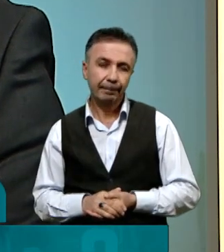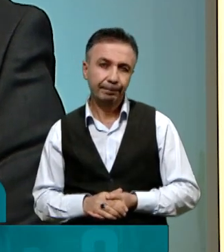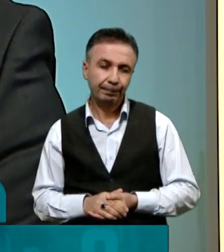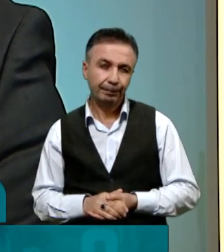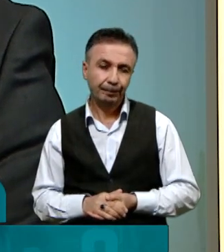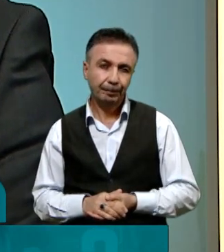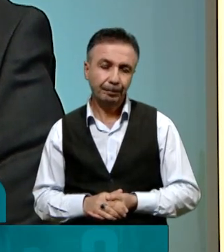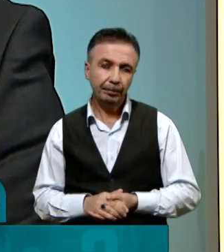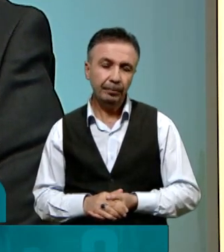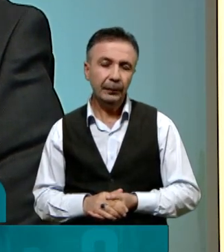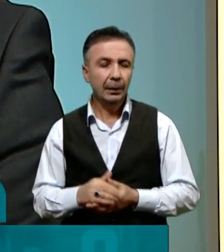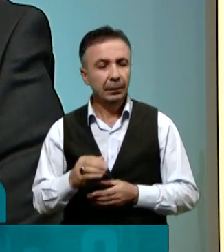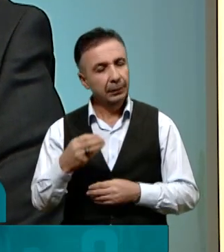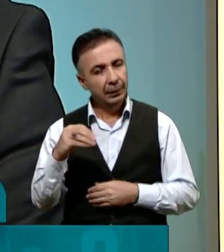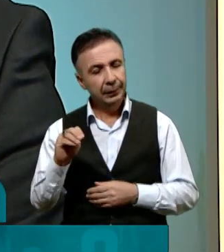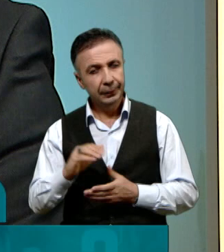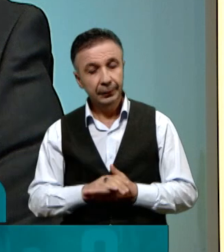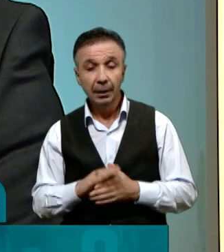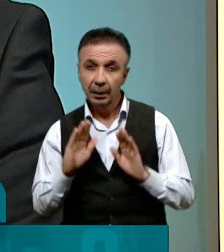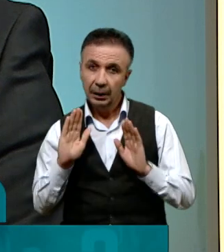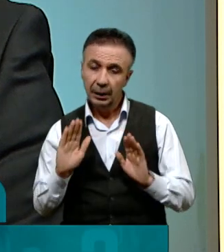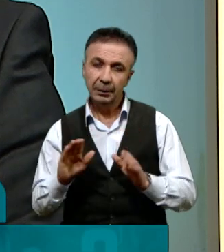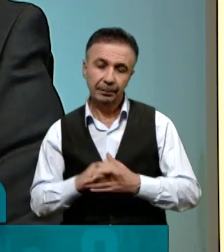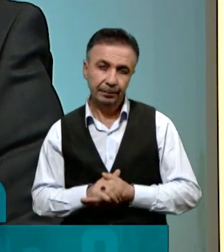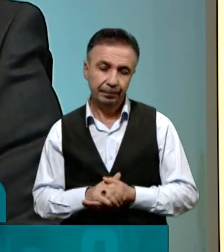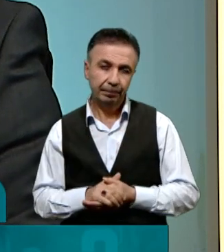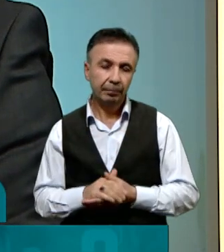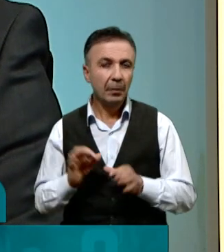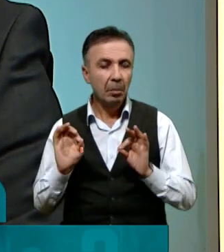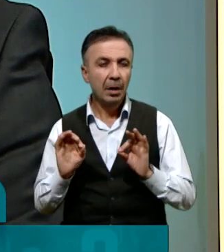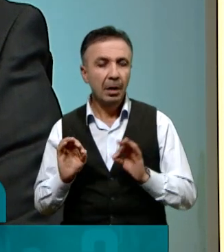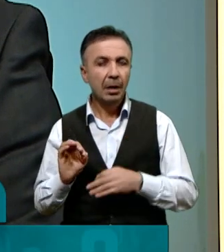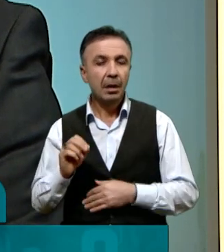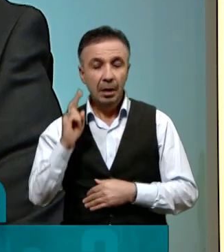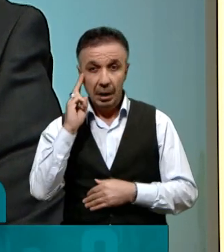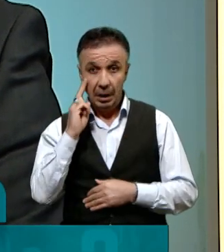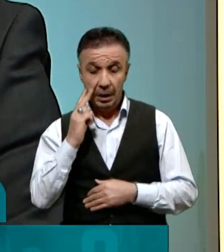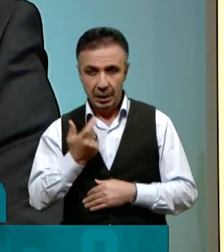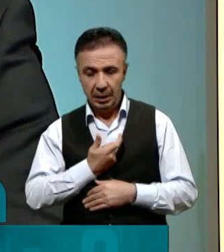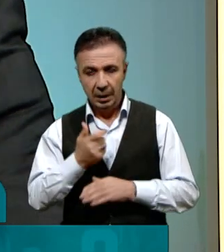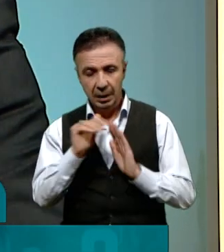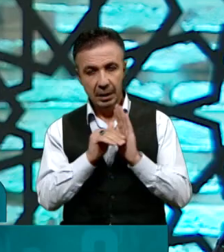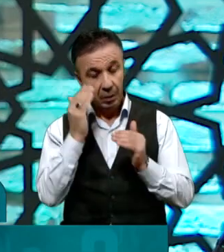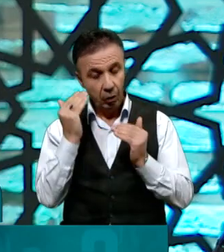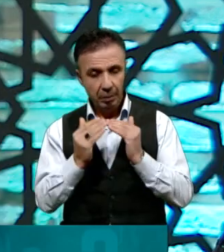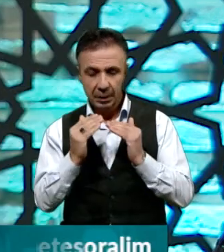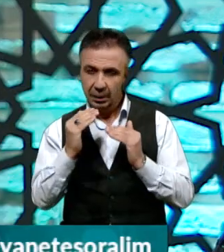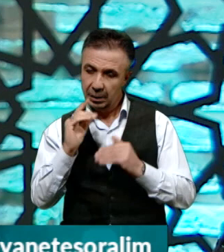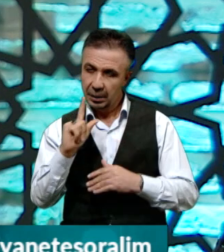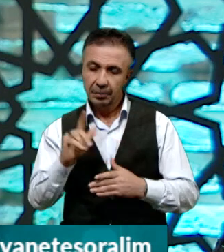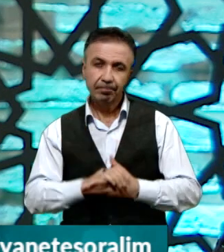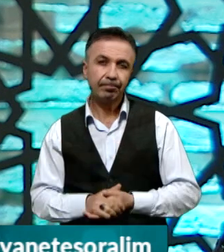koyarak ne yapacaktır? Satışa sunacaktır. Ama mutlaka ahlaki ilkelerde mutlaka işletilmelidir. Eyvallah hocam. Teşekkür